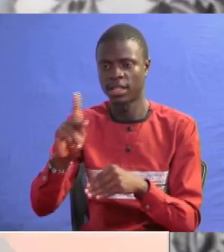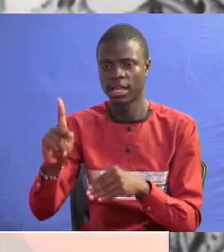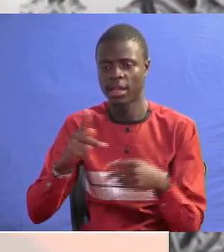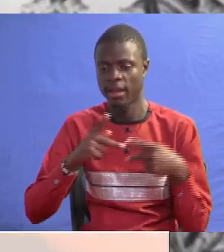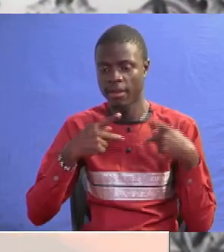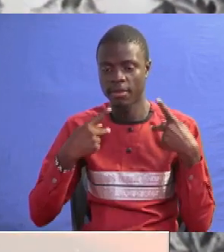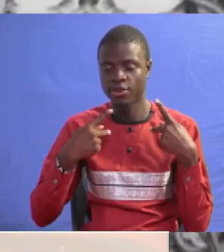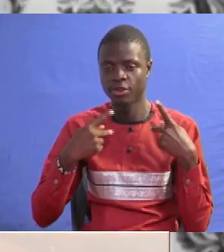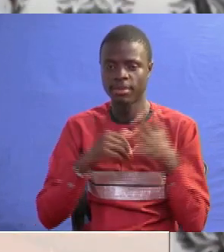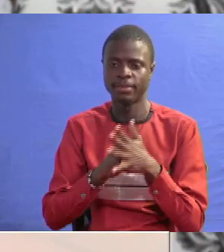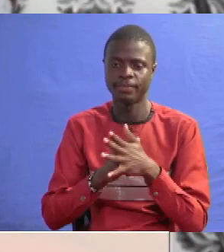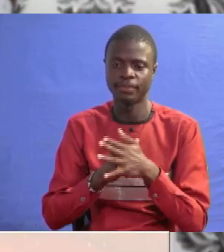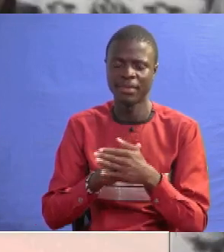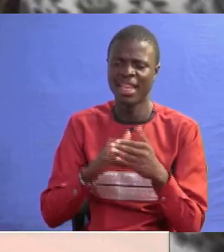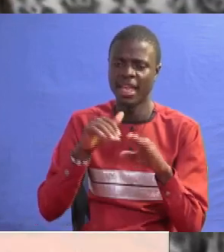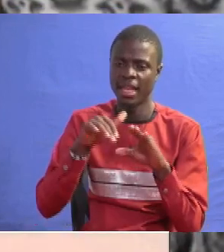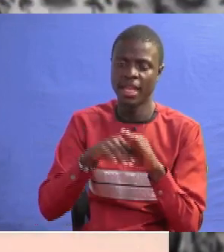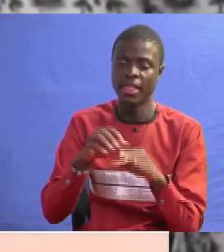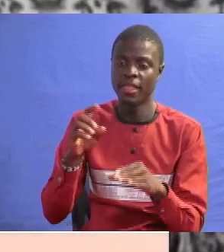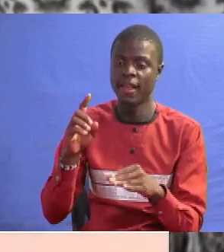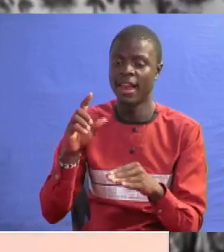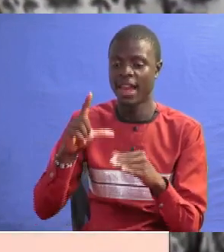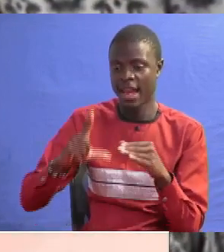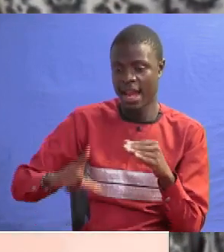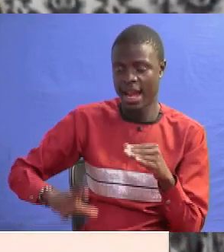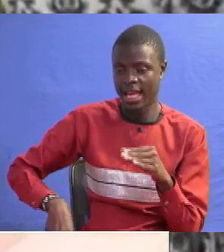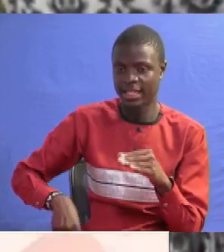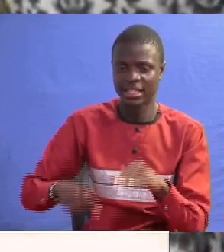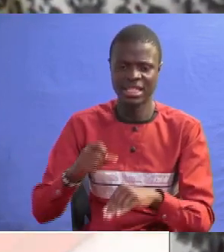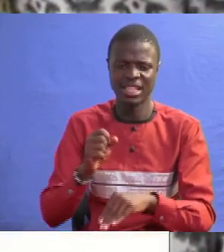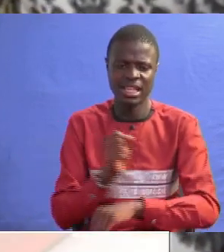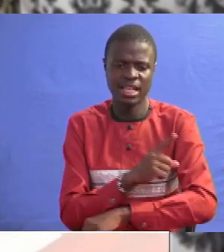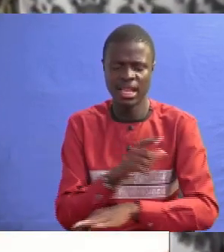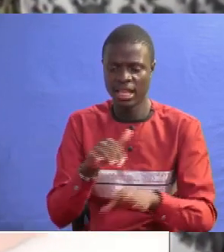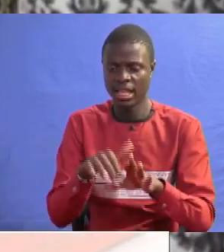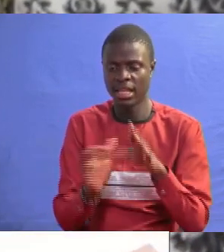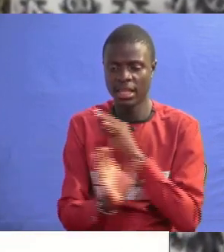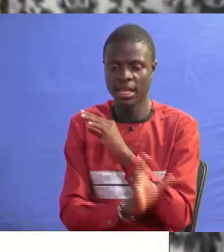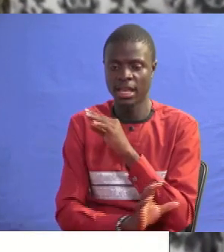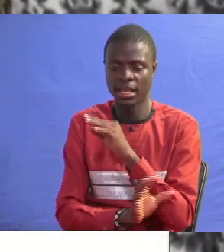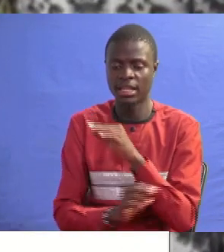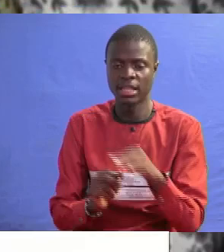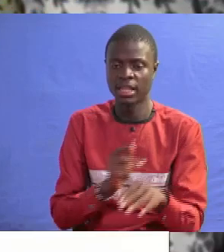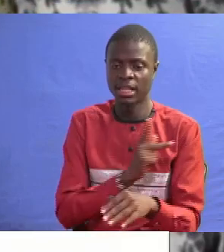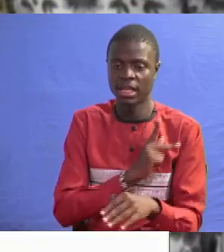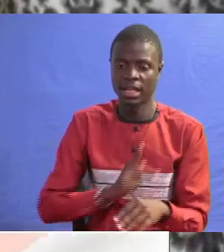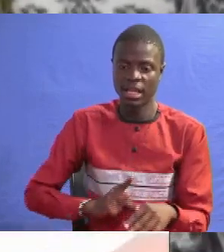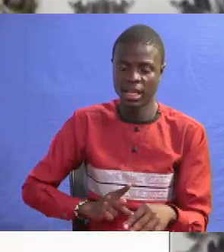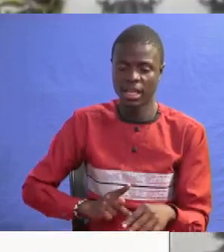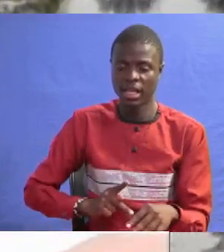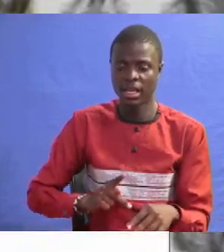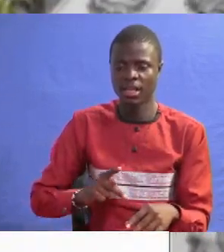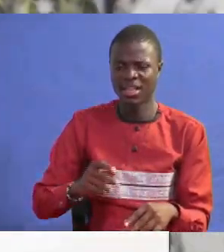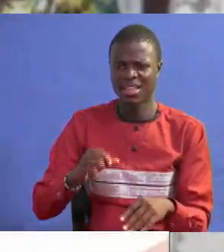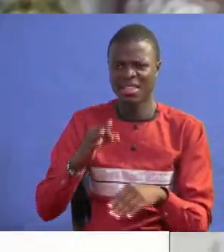mwi nch MF Charles Wu amez Duru kanisa kuu la kiang Leana mjini mombasa ambo epoka na Ask ofu wa jimbo la